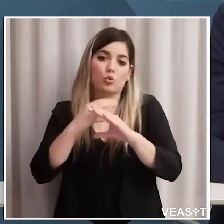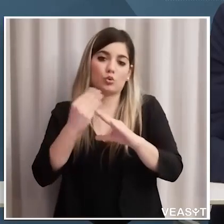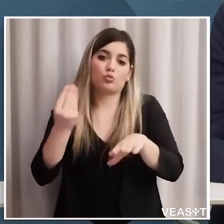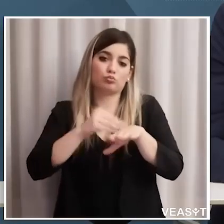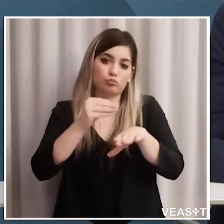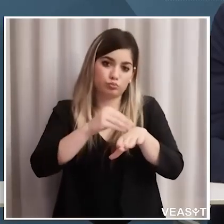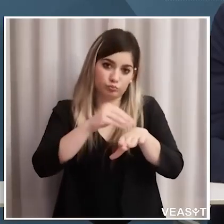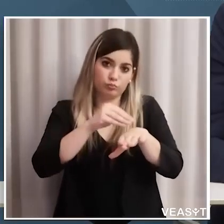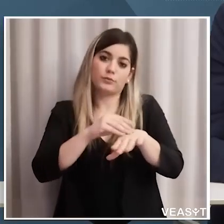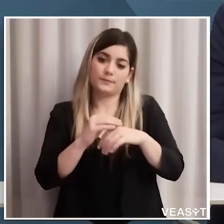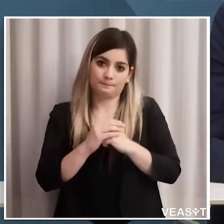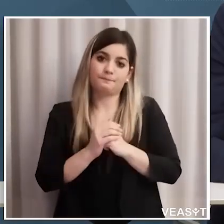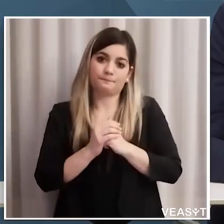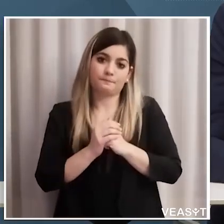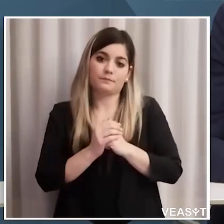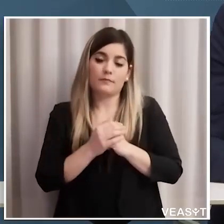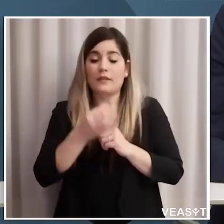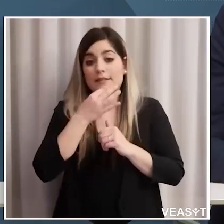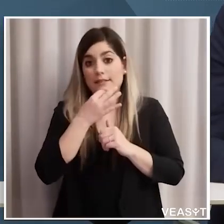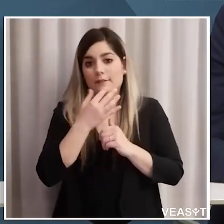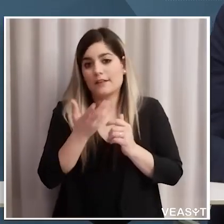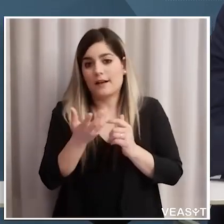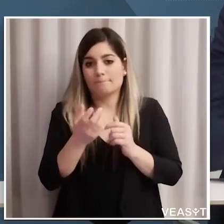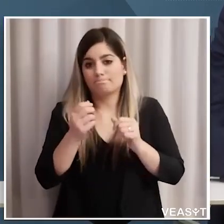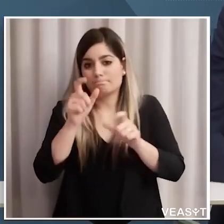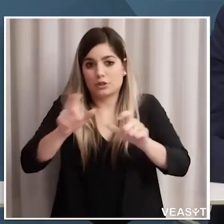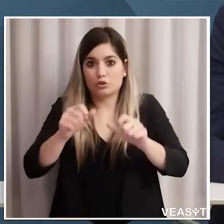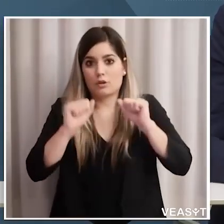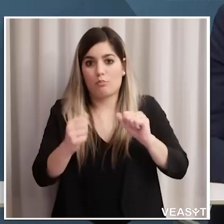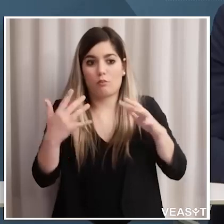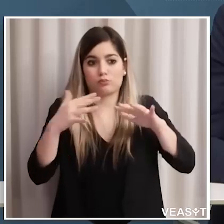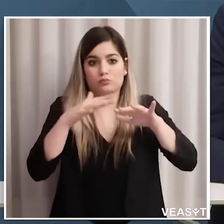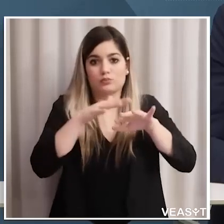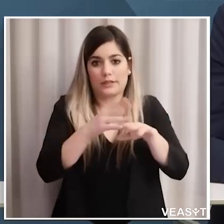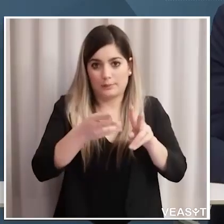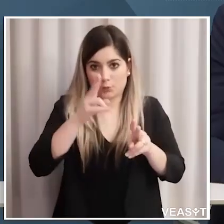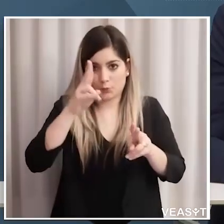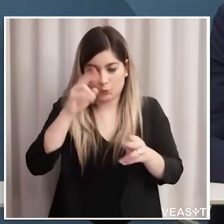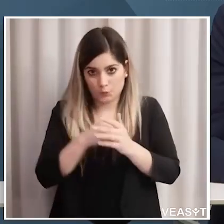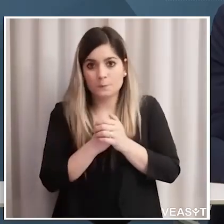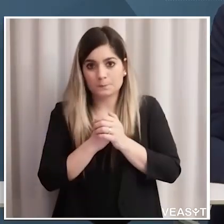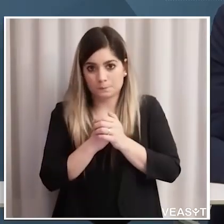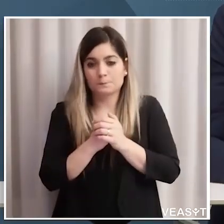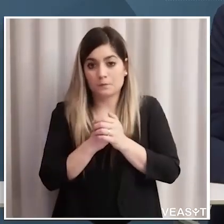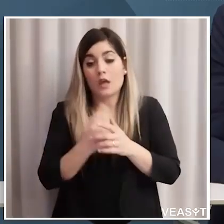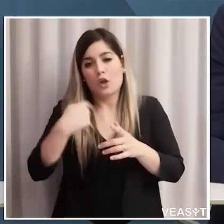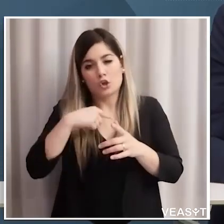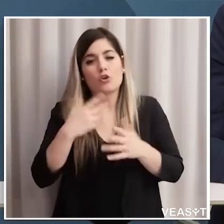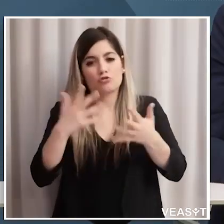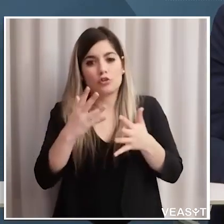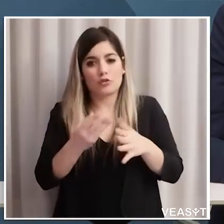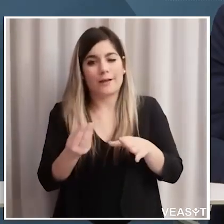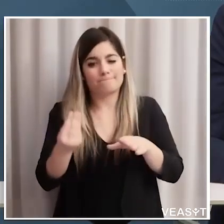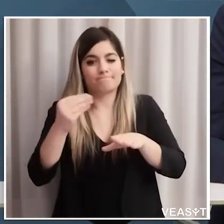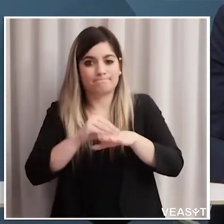continua ad aumentare, sicuramente andremo a mettere degli autobus aggiuntivi, aumentare in